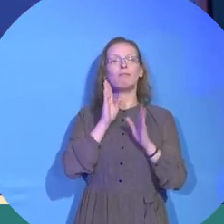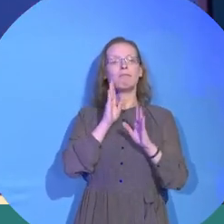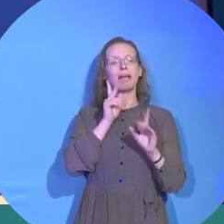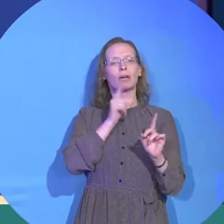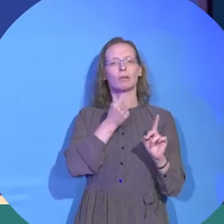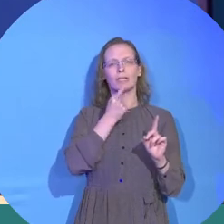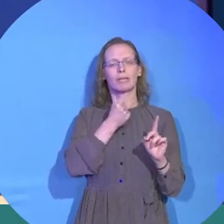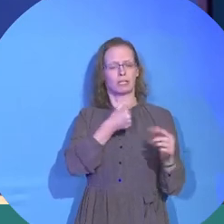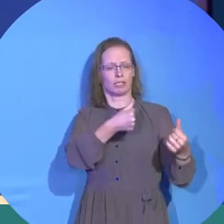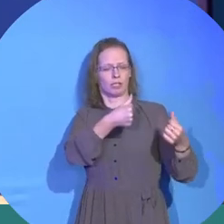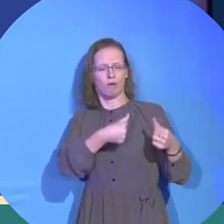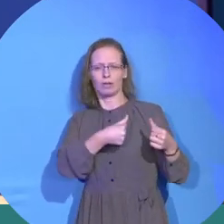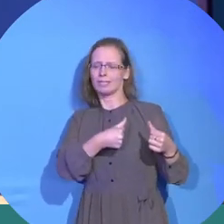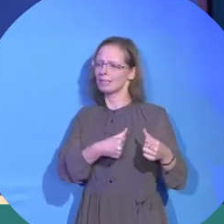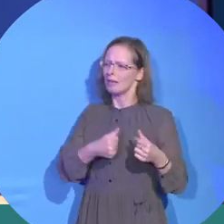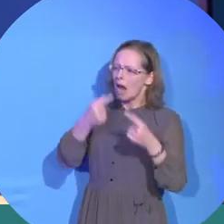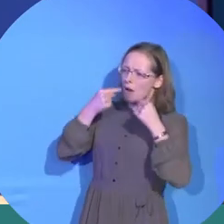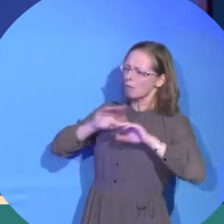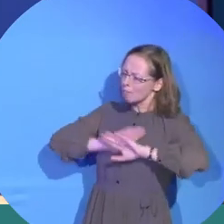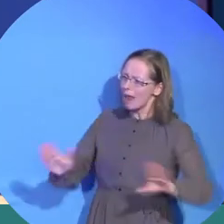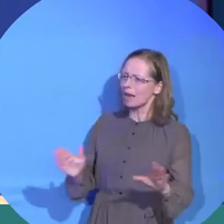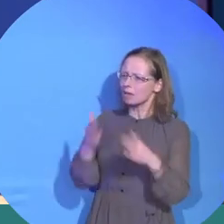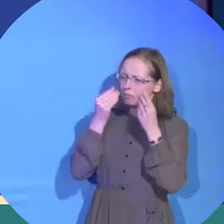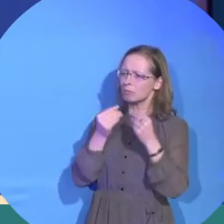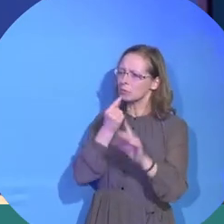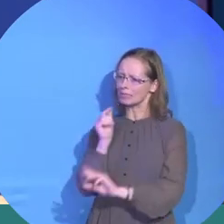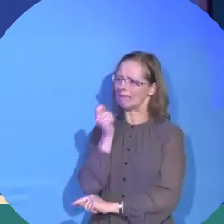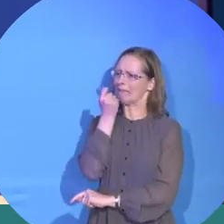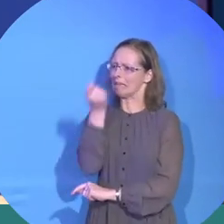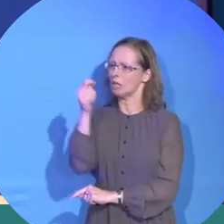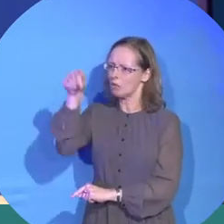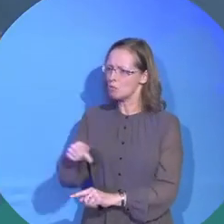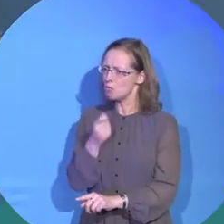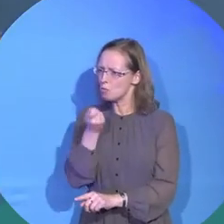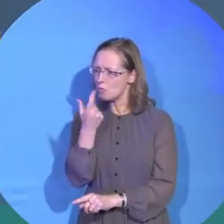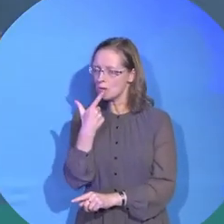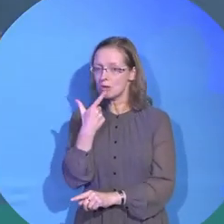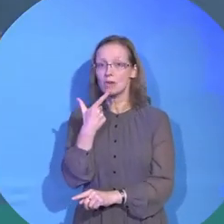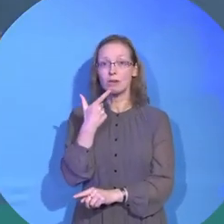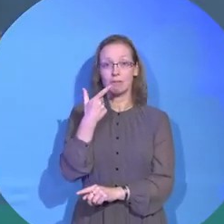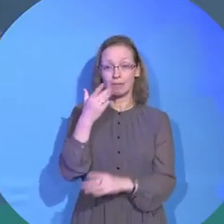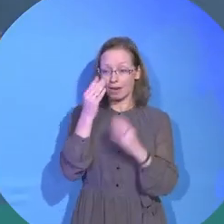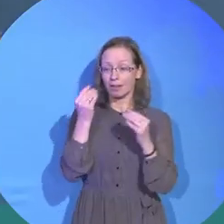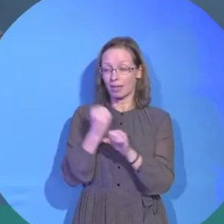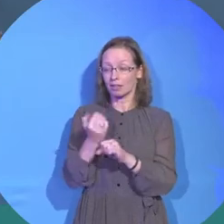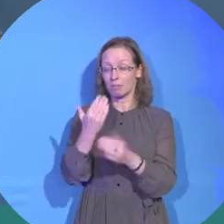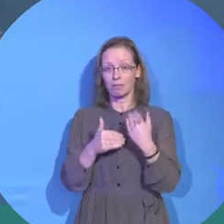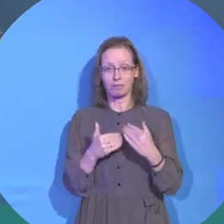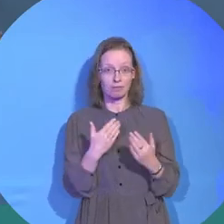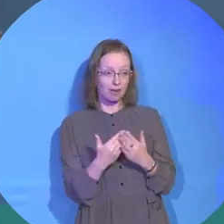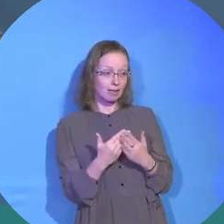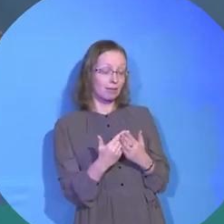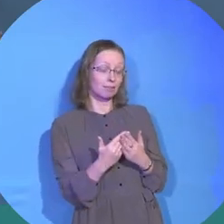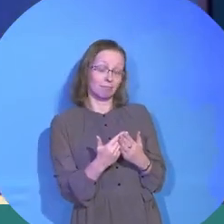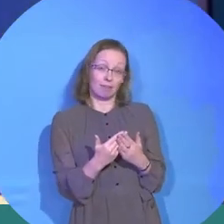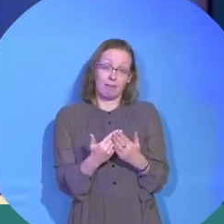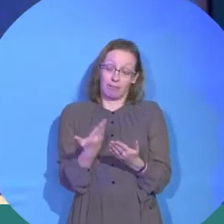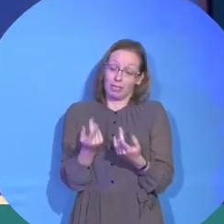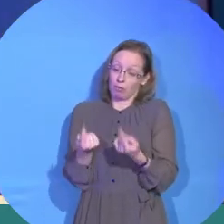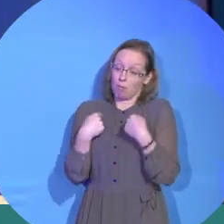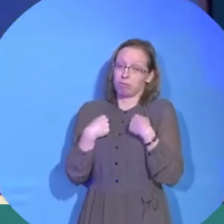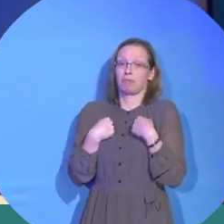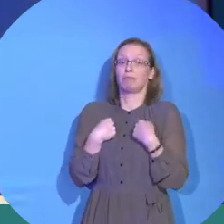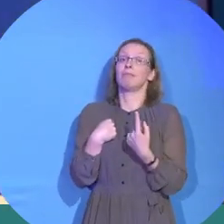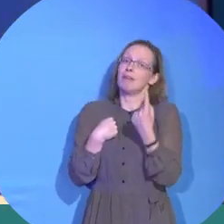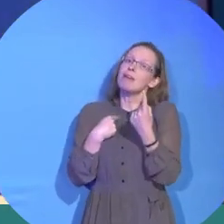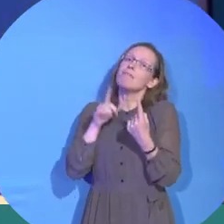met je gejank, tranen weg, slikken nu. Dat gebeurt in Nederland. Dat is de realiteit. Tenminste, dat wordt tegen mij verteld. Het is natuurlijk één verhaal.